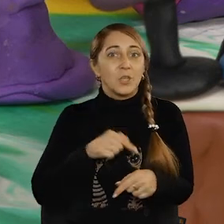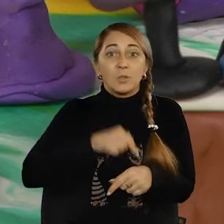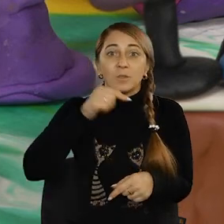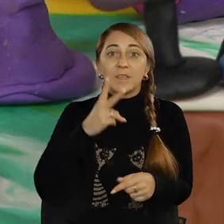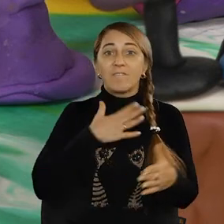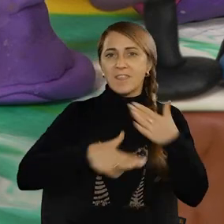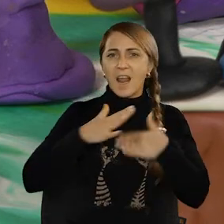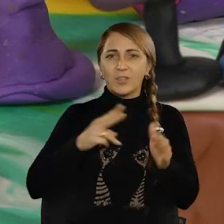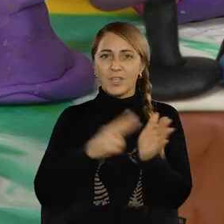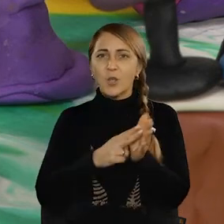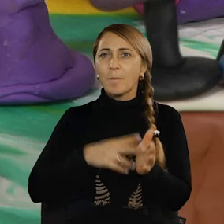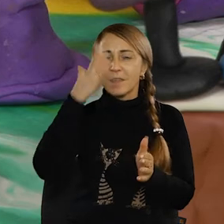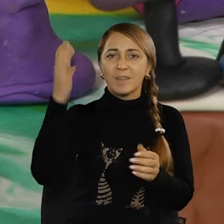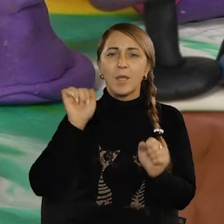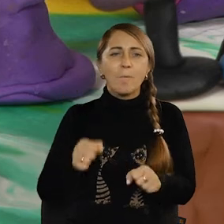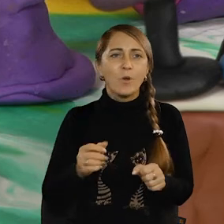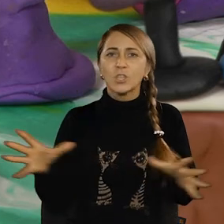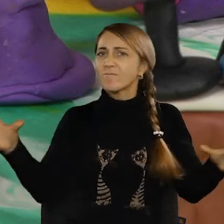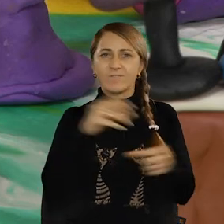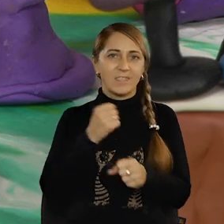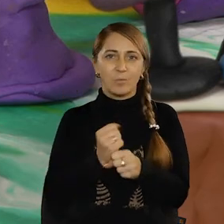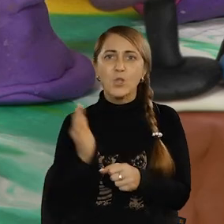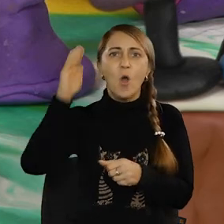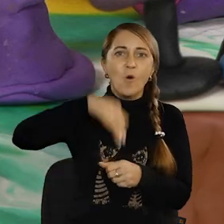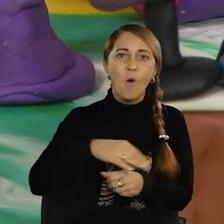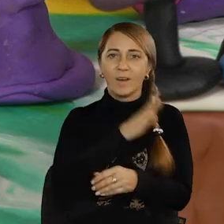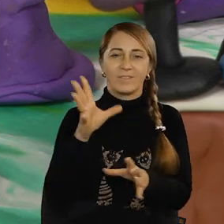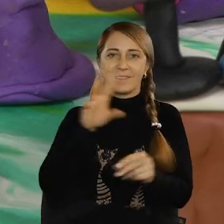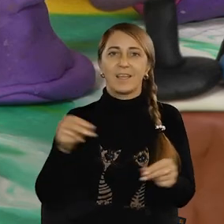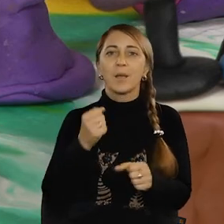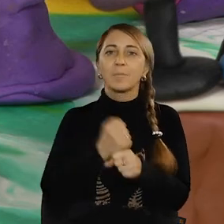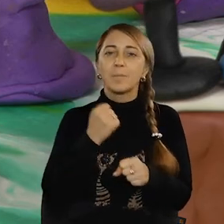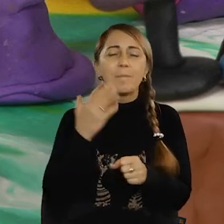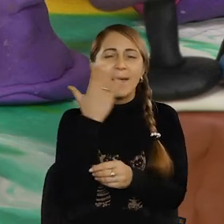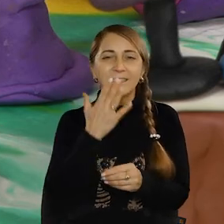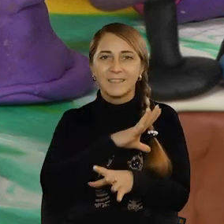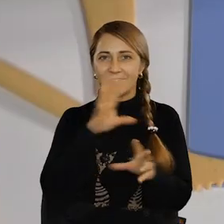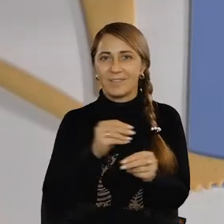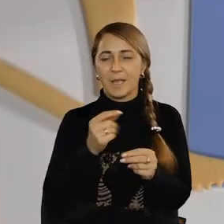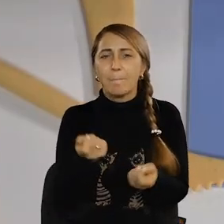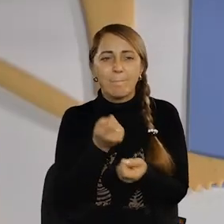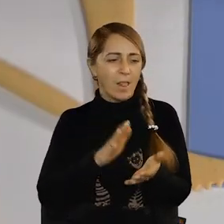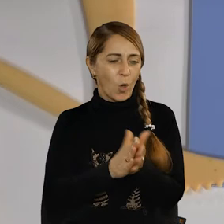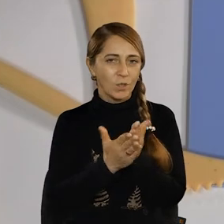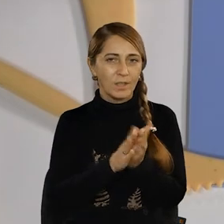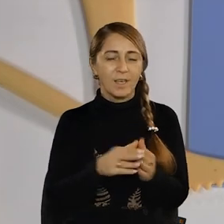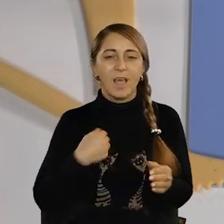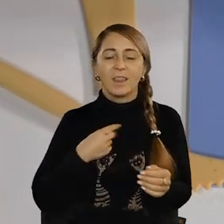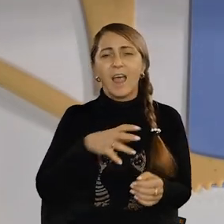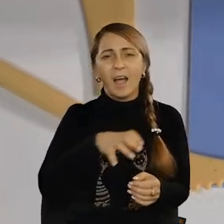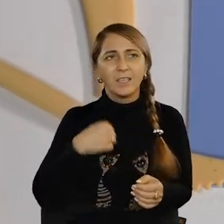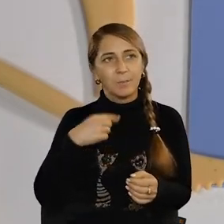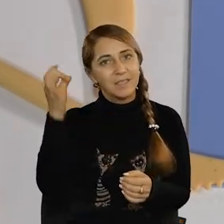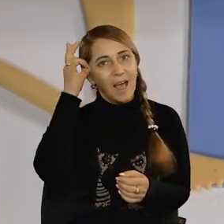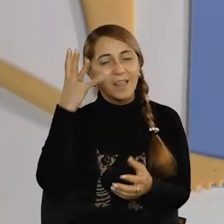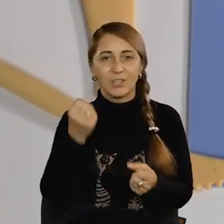від радості і можеш гори звернути, переробити купу роботи і перечитати чимало книг. На касі ми згадали,